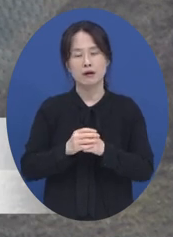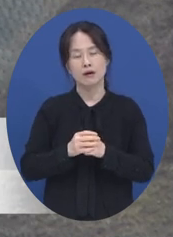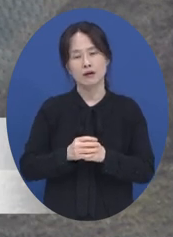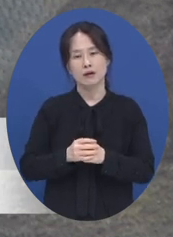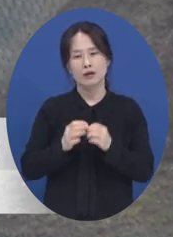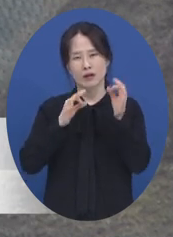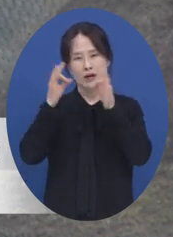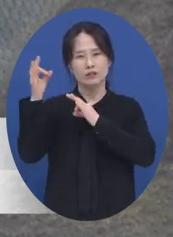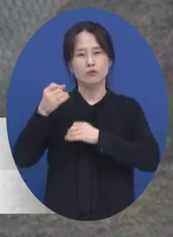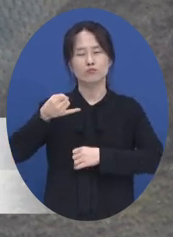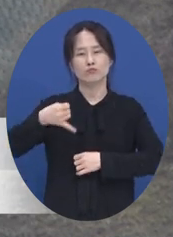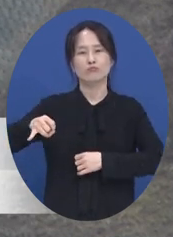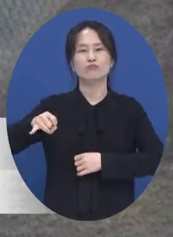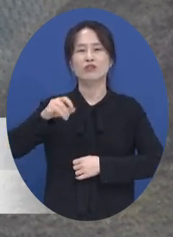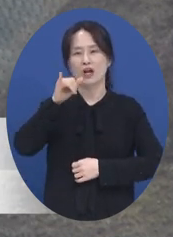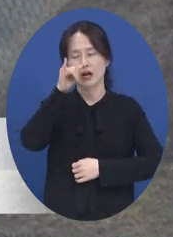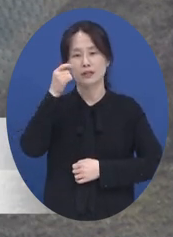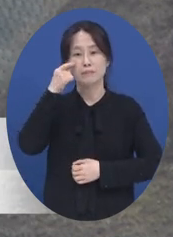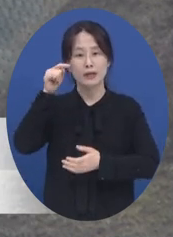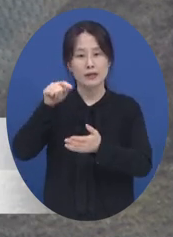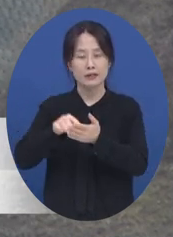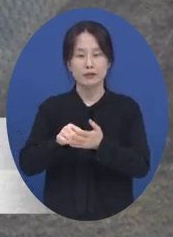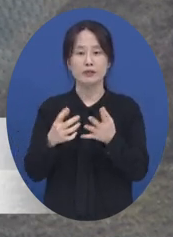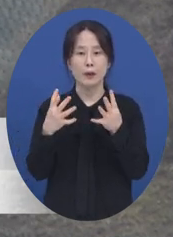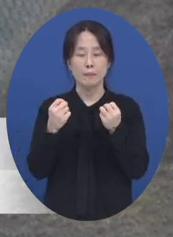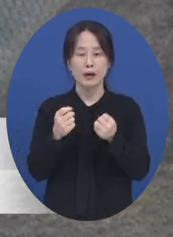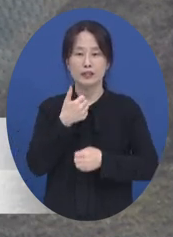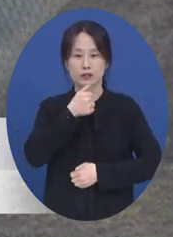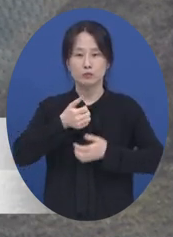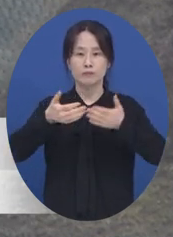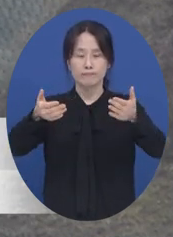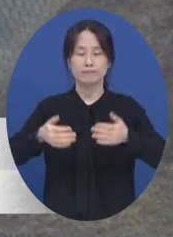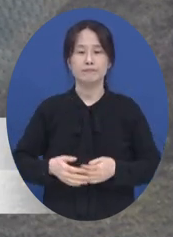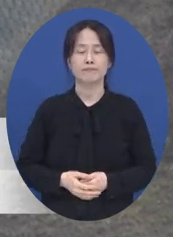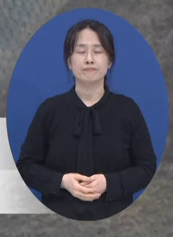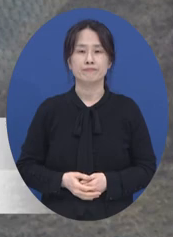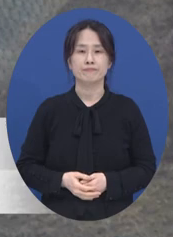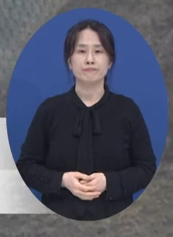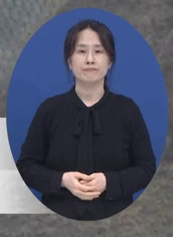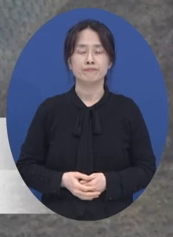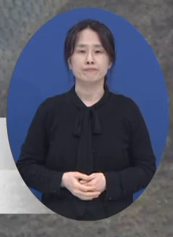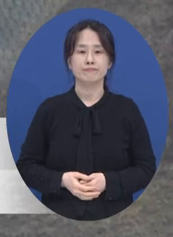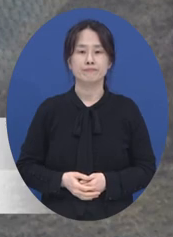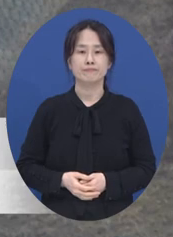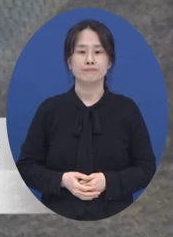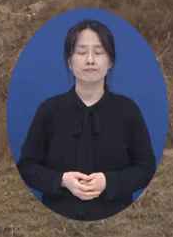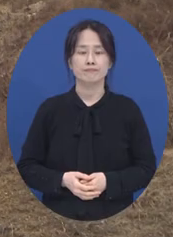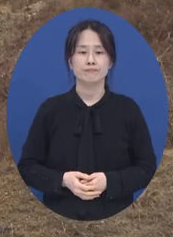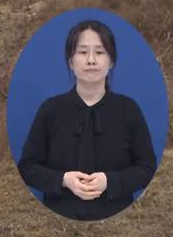안전 상태가 불량해 씁니다 구형 3 기자가 무더기 적발 현장을 취재했습니다